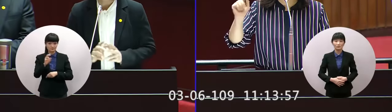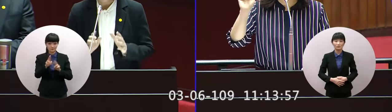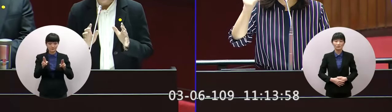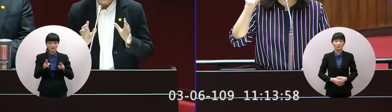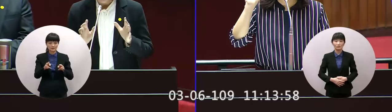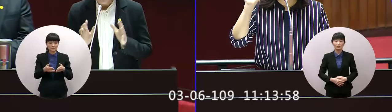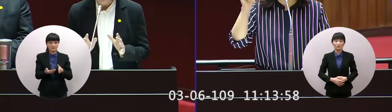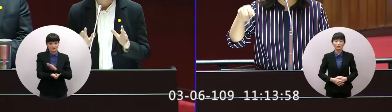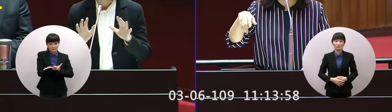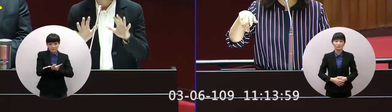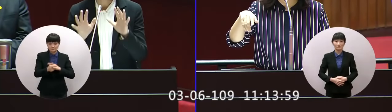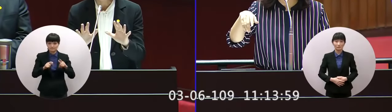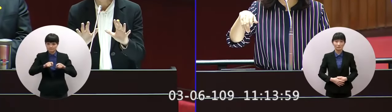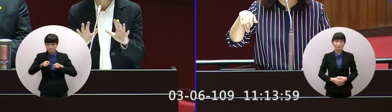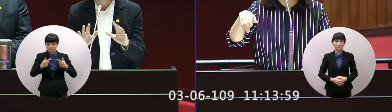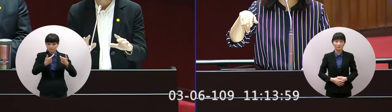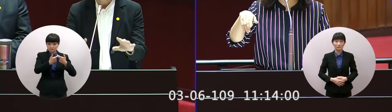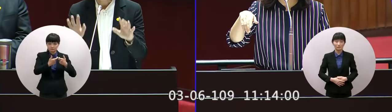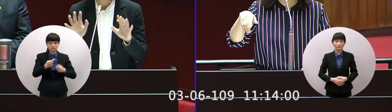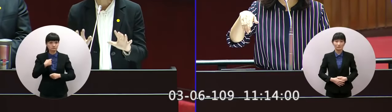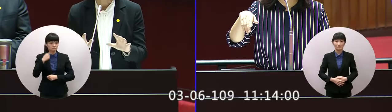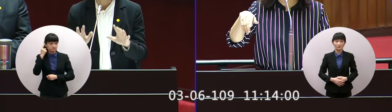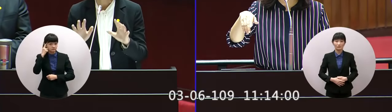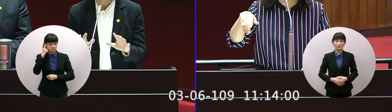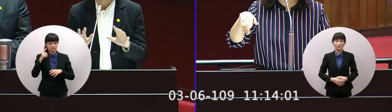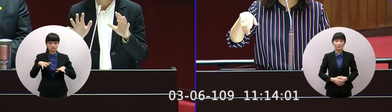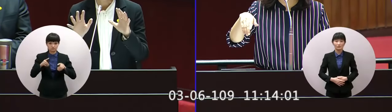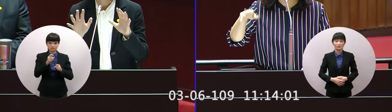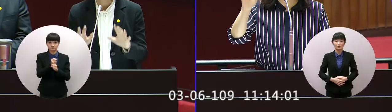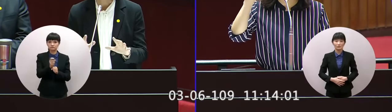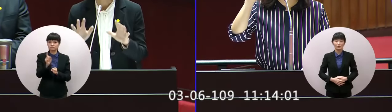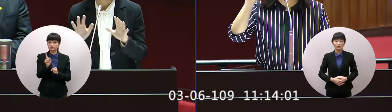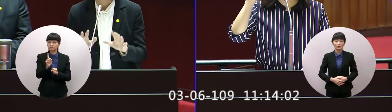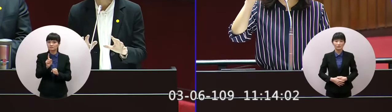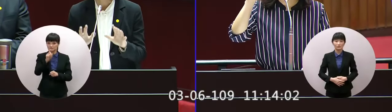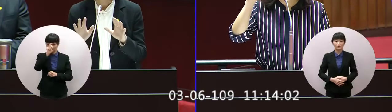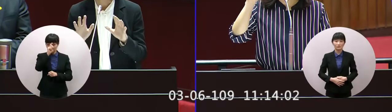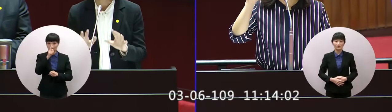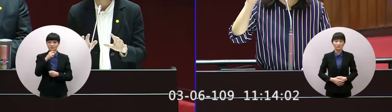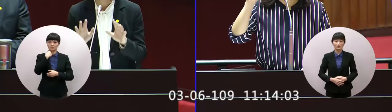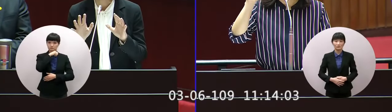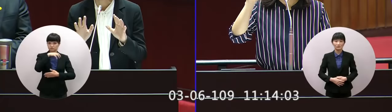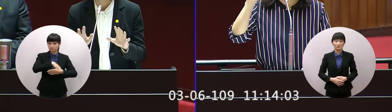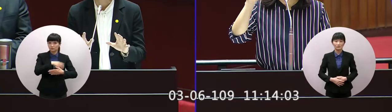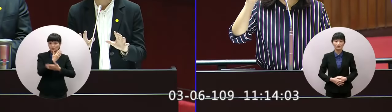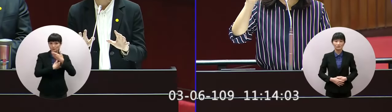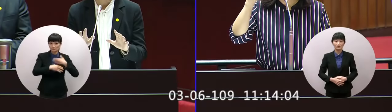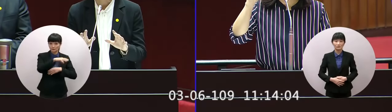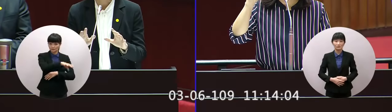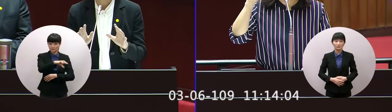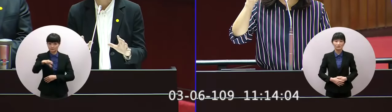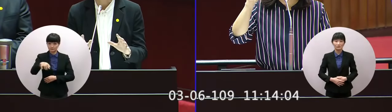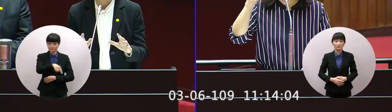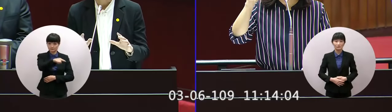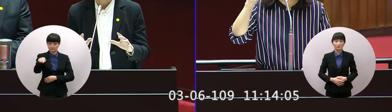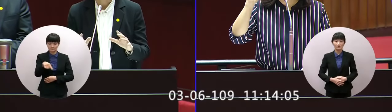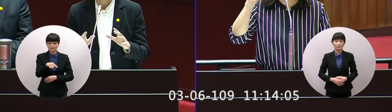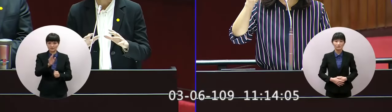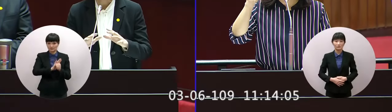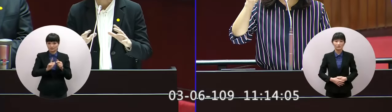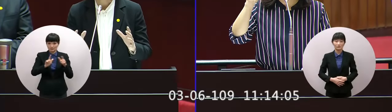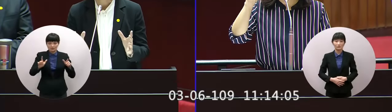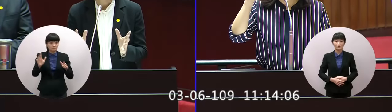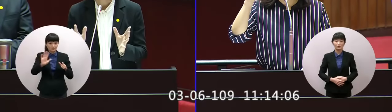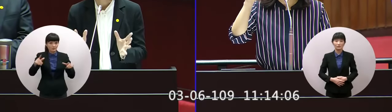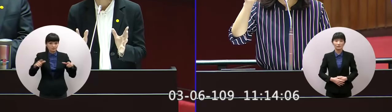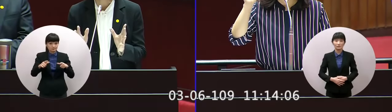它属于境外进来，我们要做的是降低所有在剧场国内的冲击跟影响。那么目前已